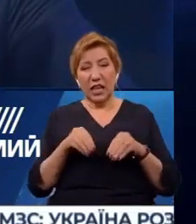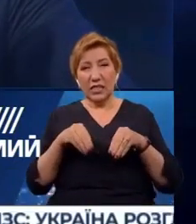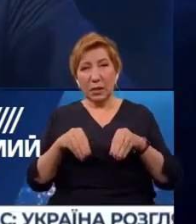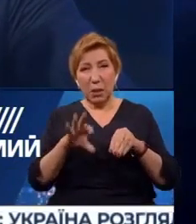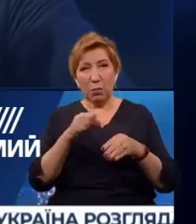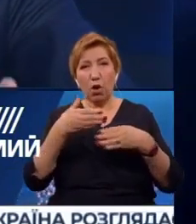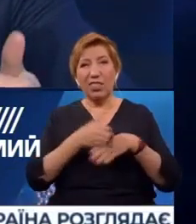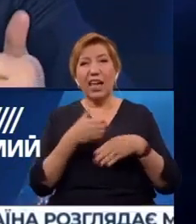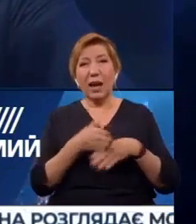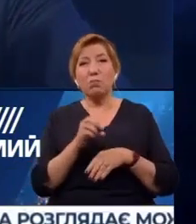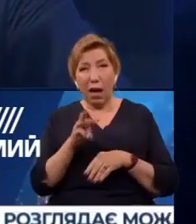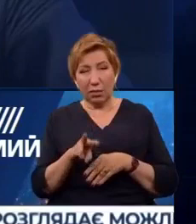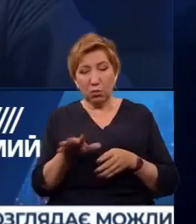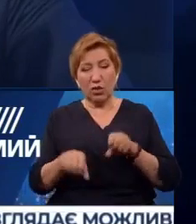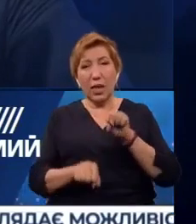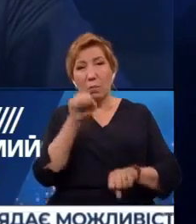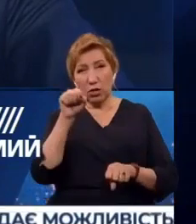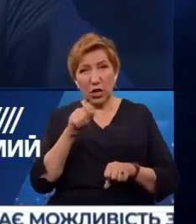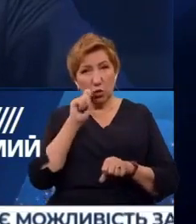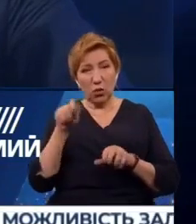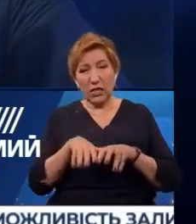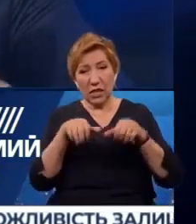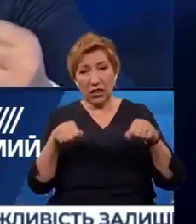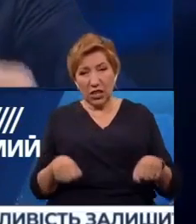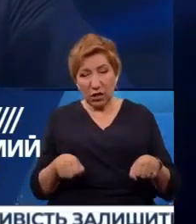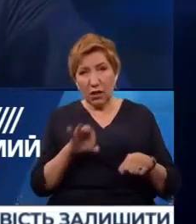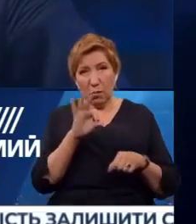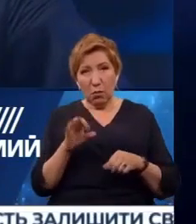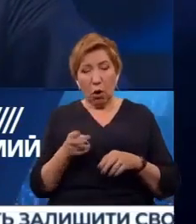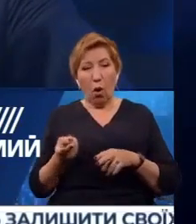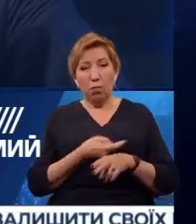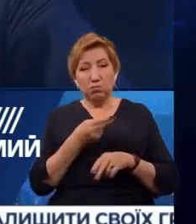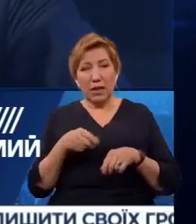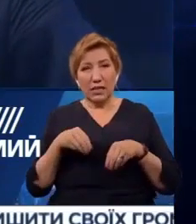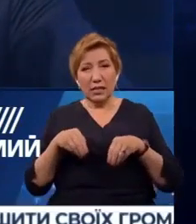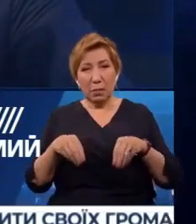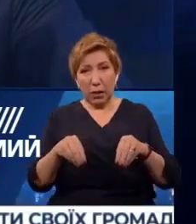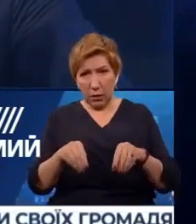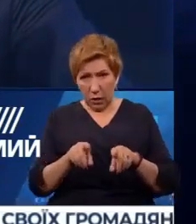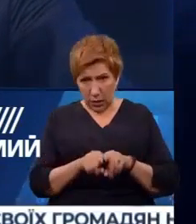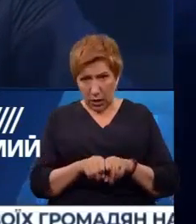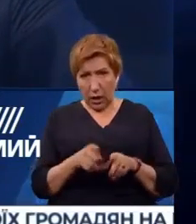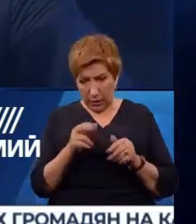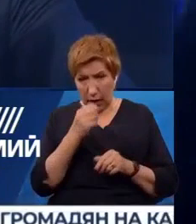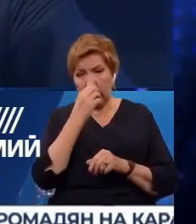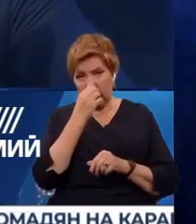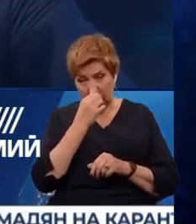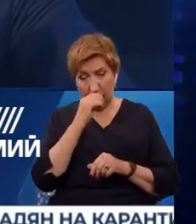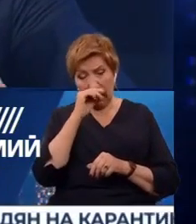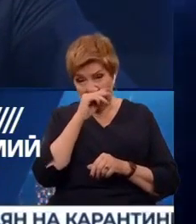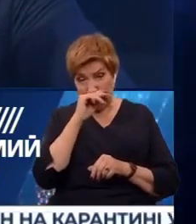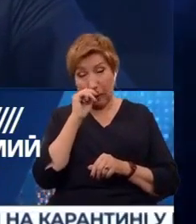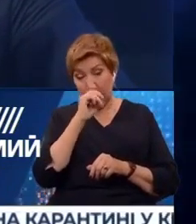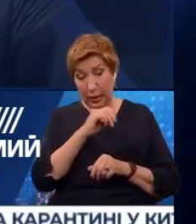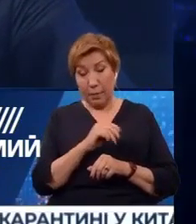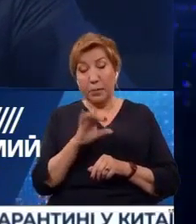про дерибан земель, про демонтаж української державності, про обезземелення українських селян. Прямо так? Да, прямо так? Да, абсолютно так.